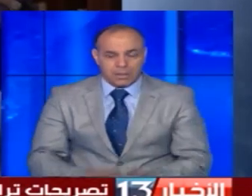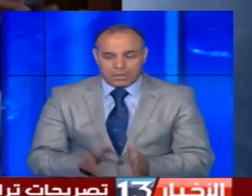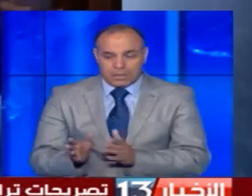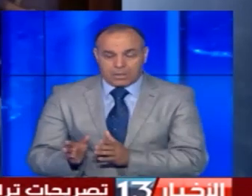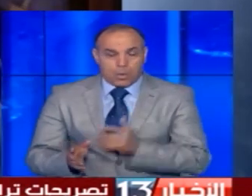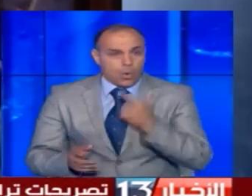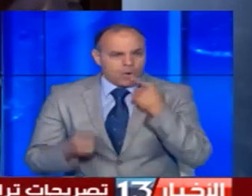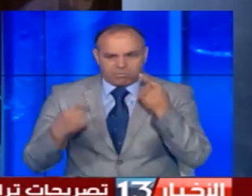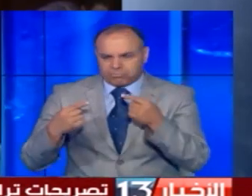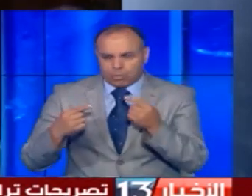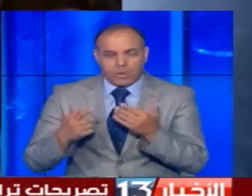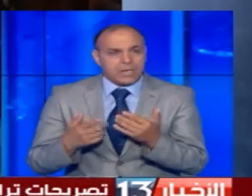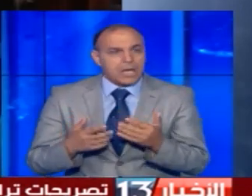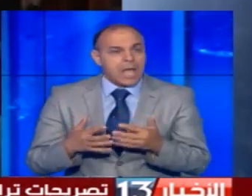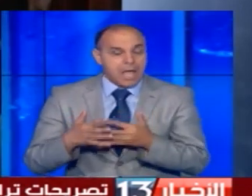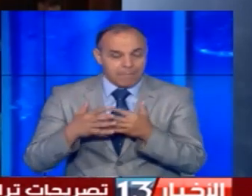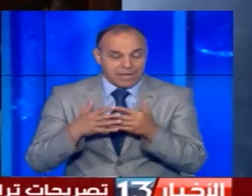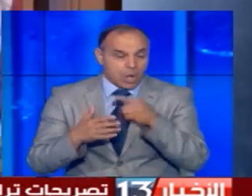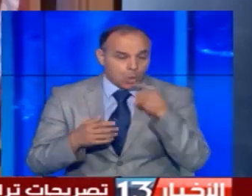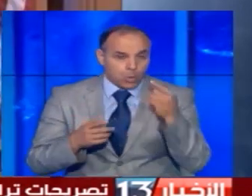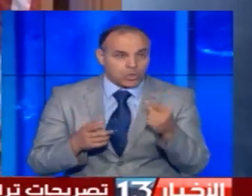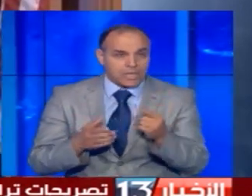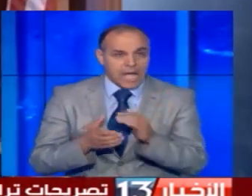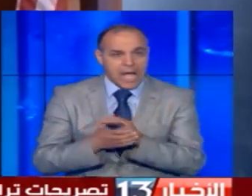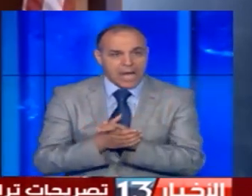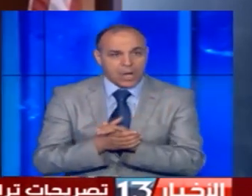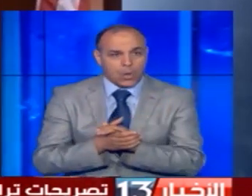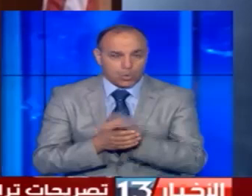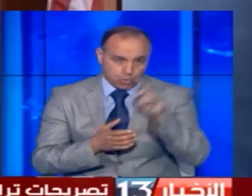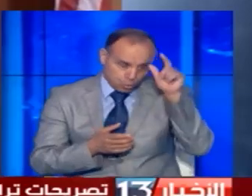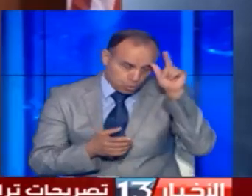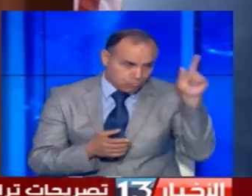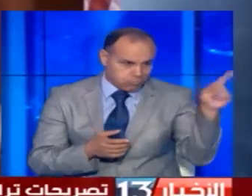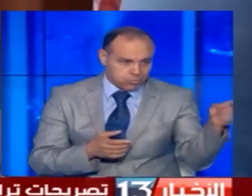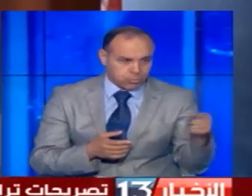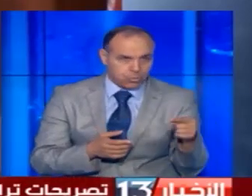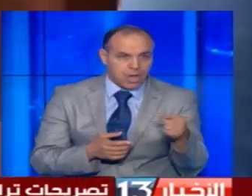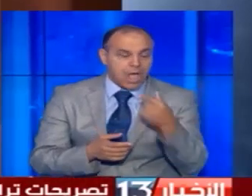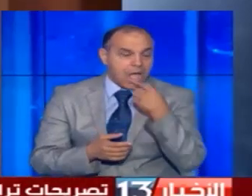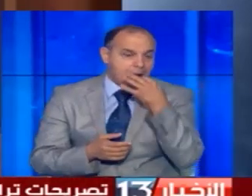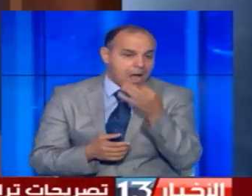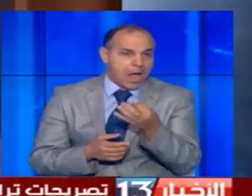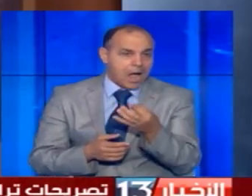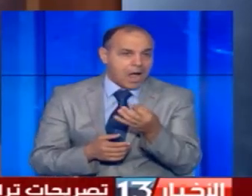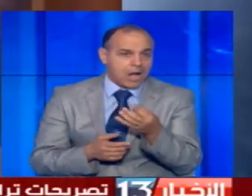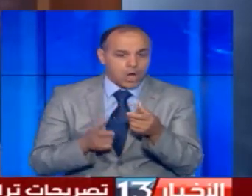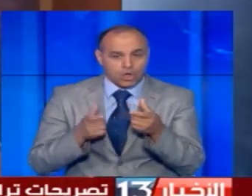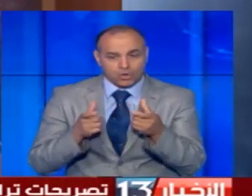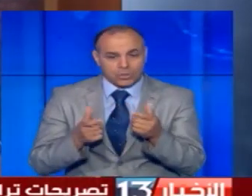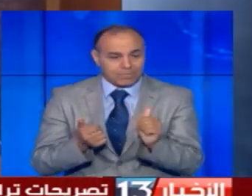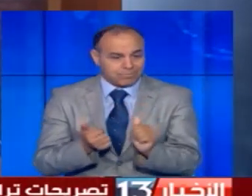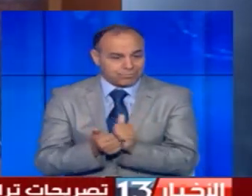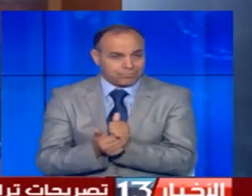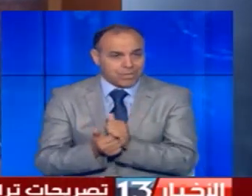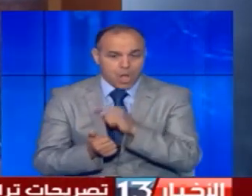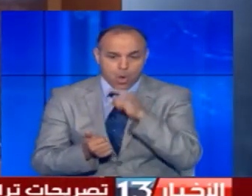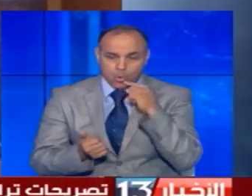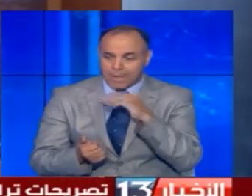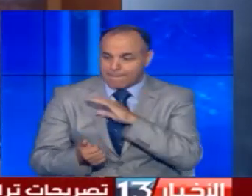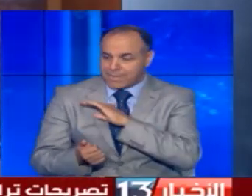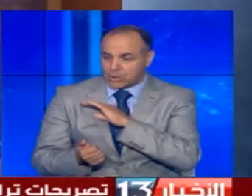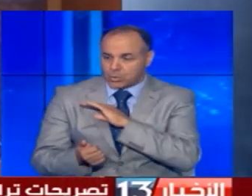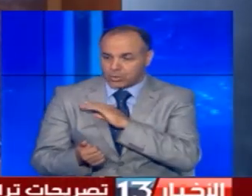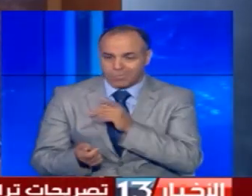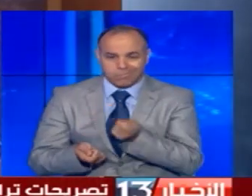العداء المتاصل بين البلدين علق الجمهوريون خرب القول ان فرصه سانحه تحمل روسيا مسؤوليه